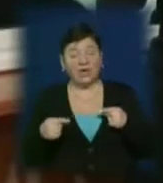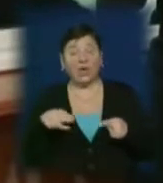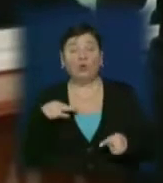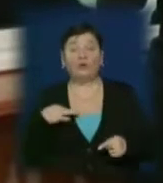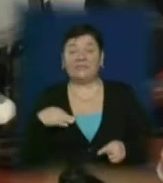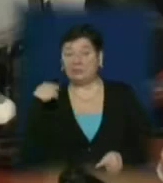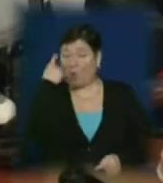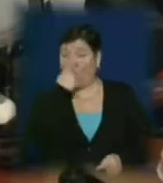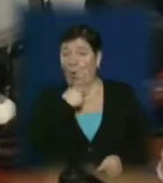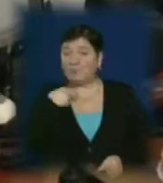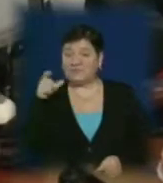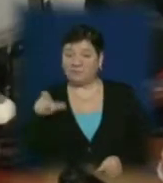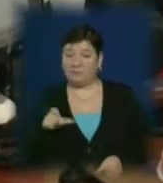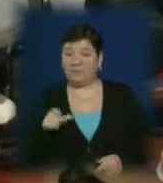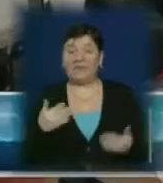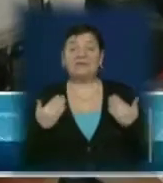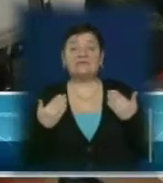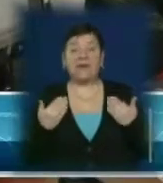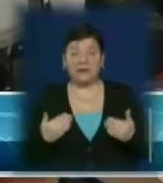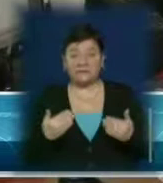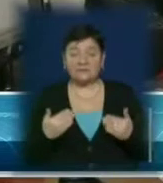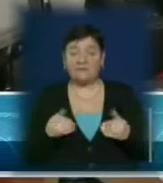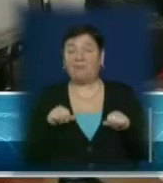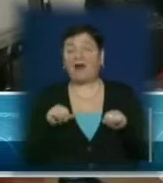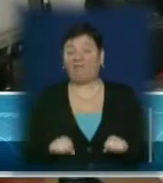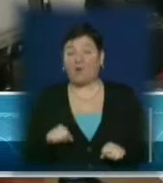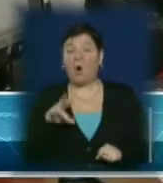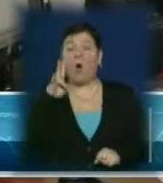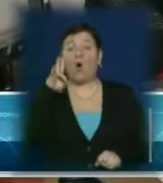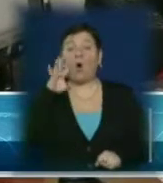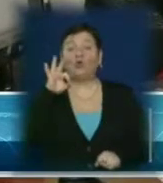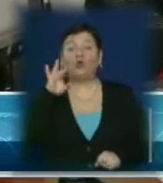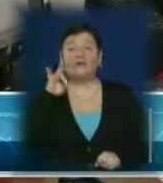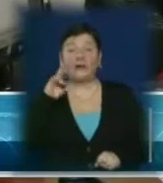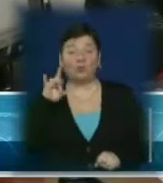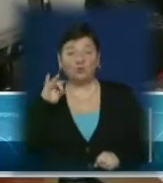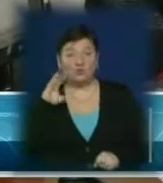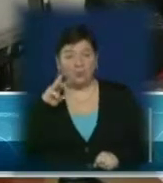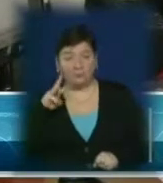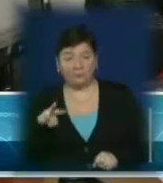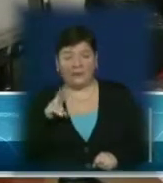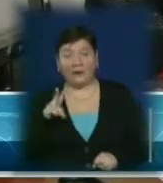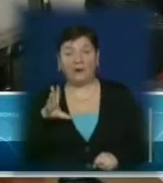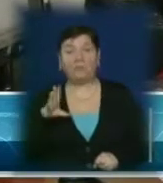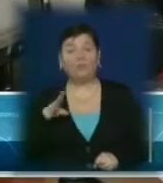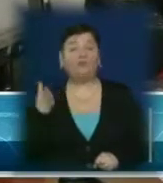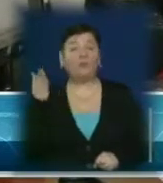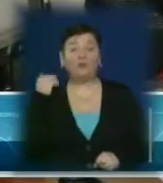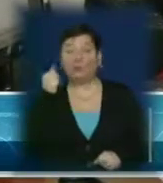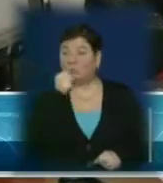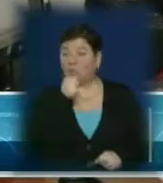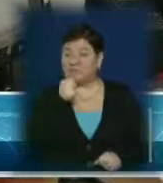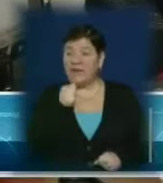юридичних осіб. Зараз це право надано нотаріусом не тільки при вчиненні нотаріальної дії, як було в минулому році, а в